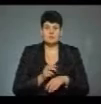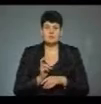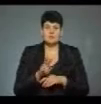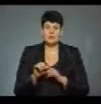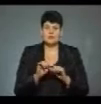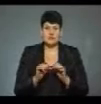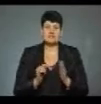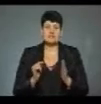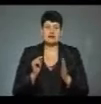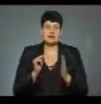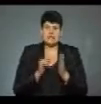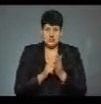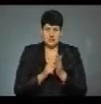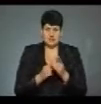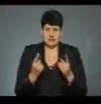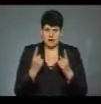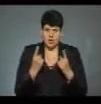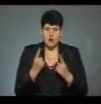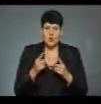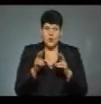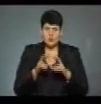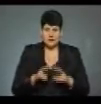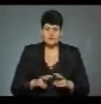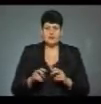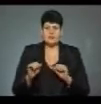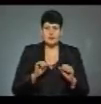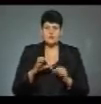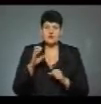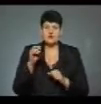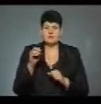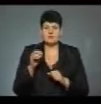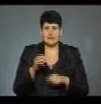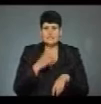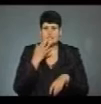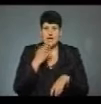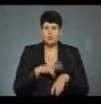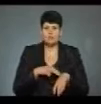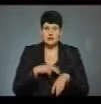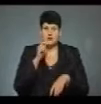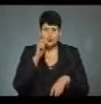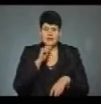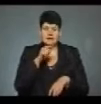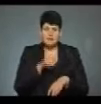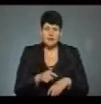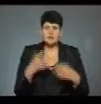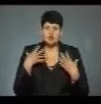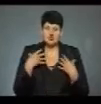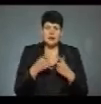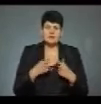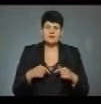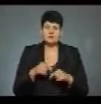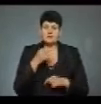управлінні стратегічних розслідувань Департаменту Національної поліції України. Там начальник відділу управління Сергій Ратушняк